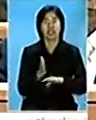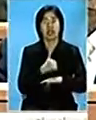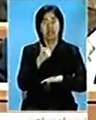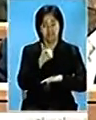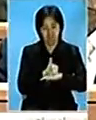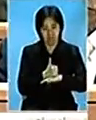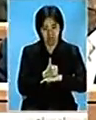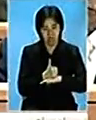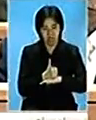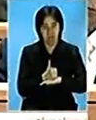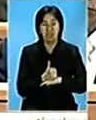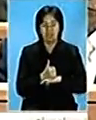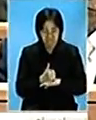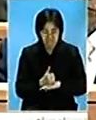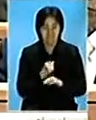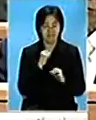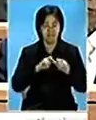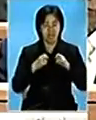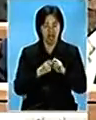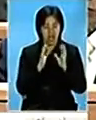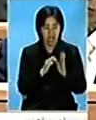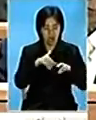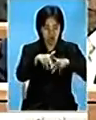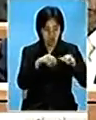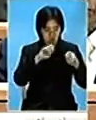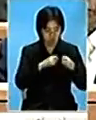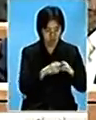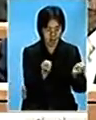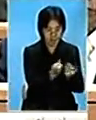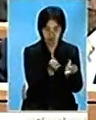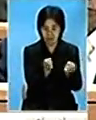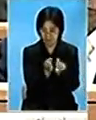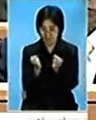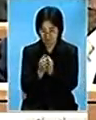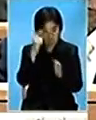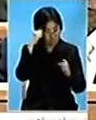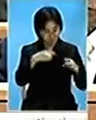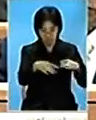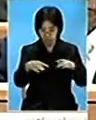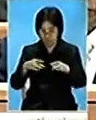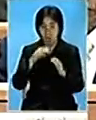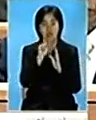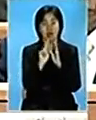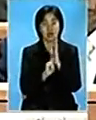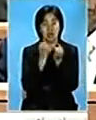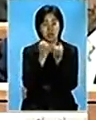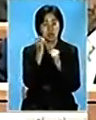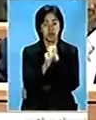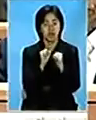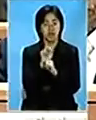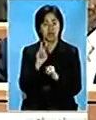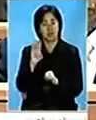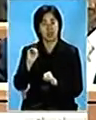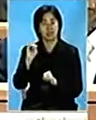ที่สร้างให้เกิดความแตกแยกทางความคิดเหล่านี้ขึ้นมาจนรัฐธรรมนูญปี2540เราก็เ